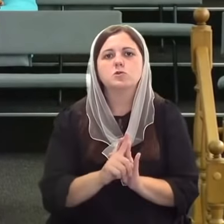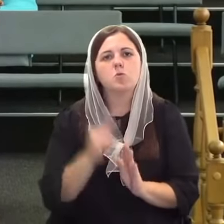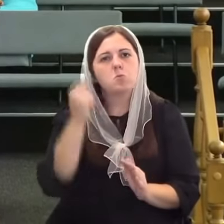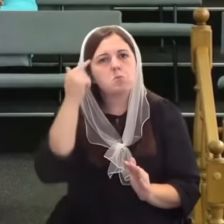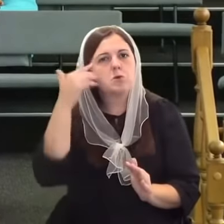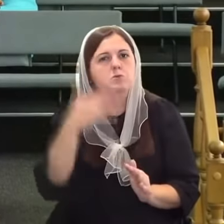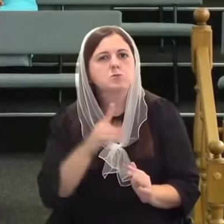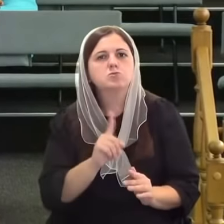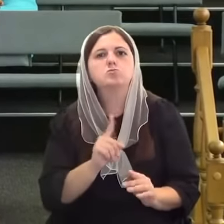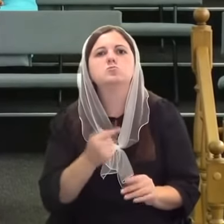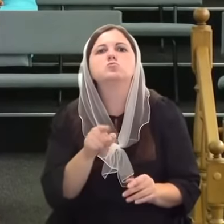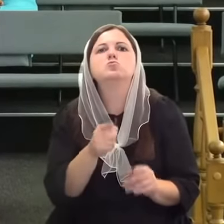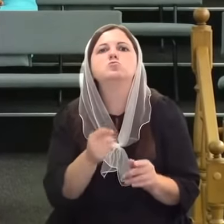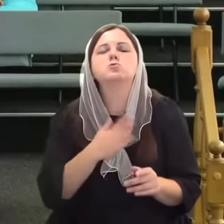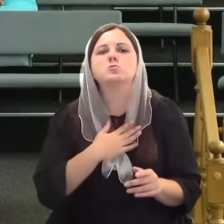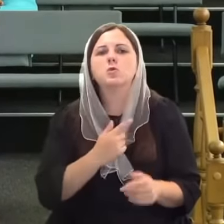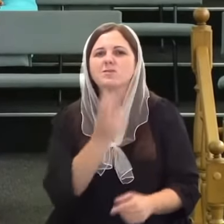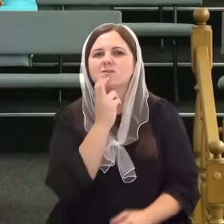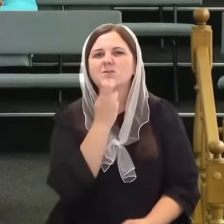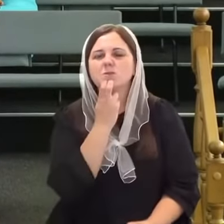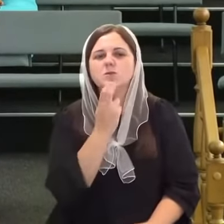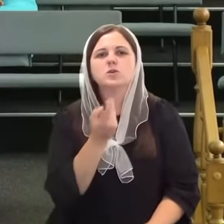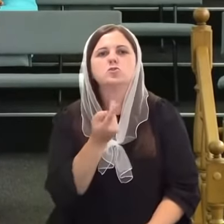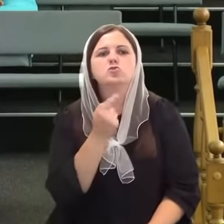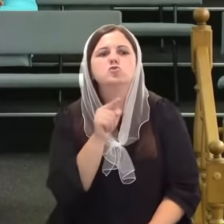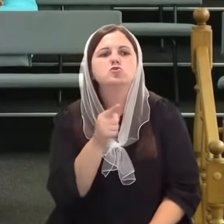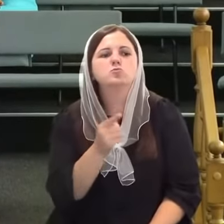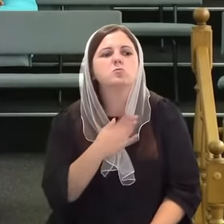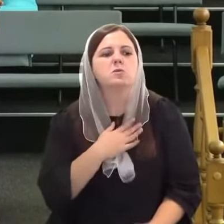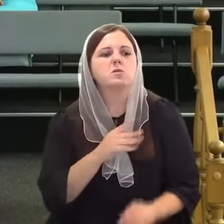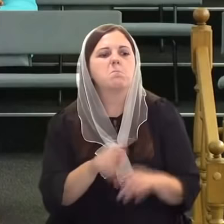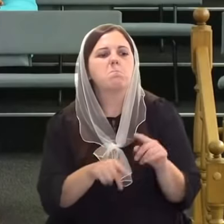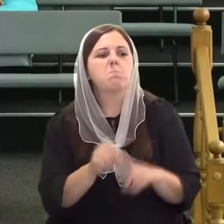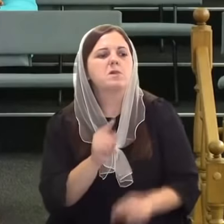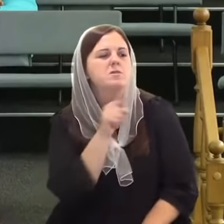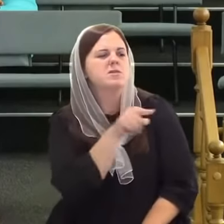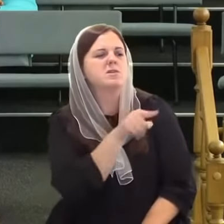мной смеются и в мою сторону тыкают пальцем.